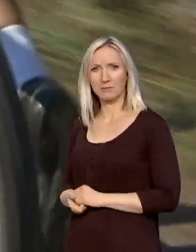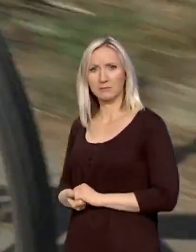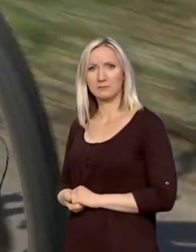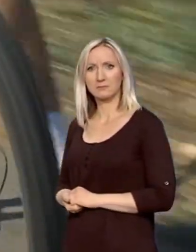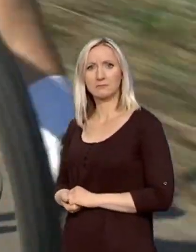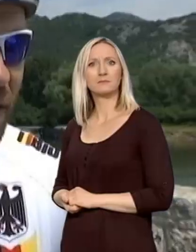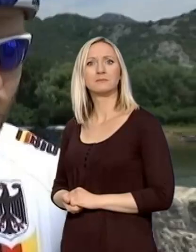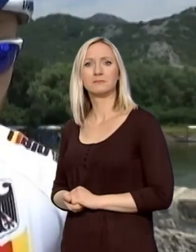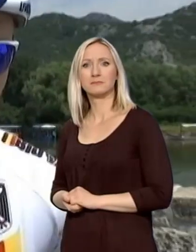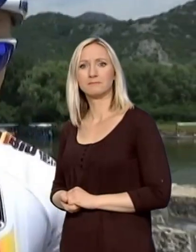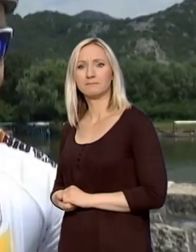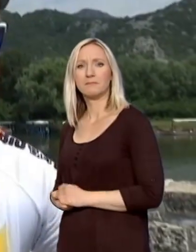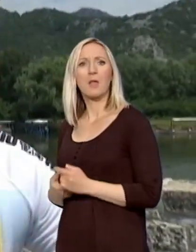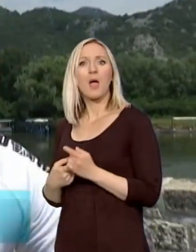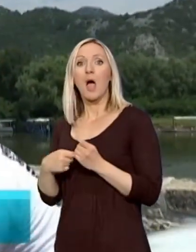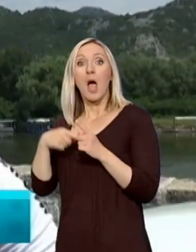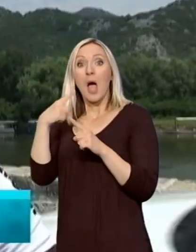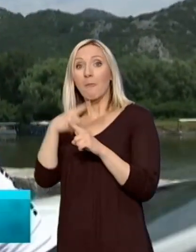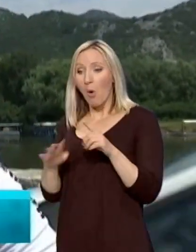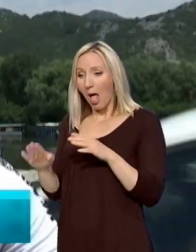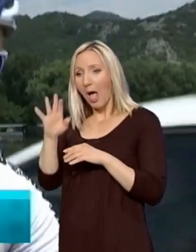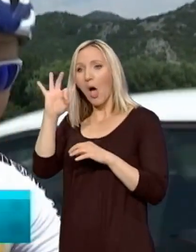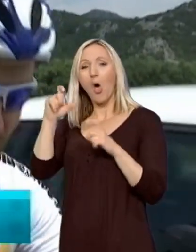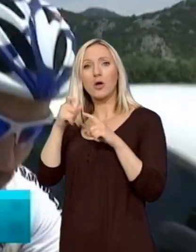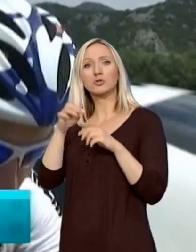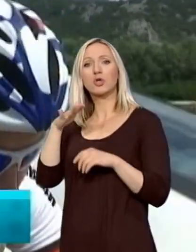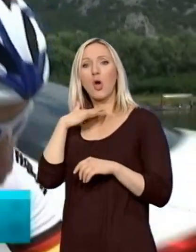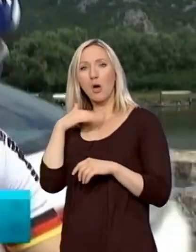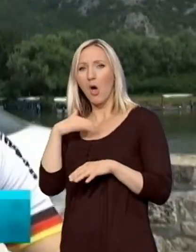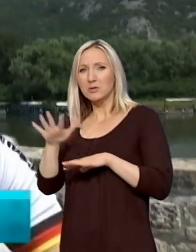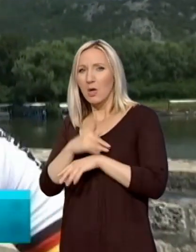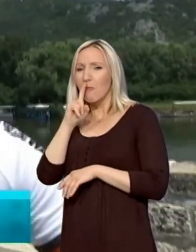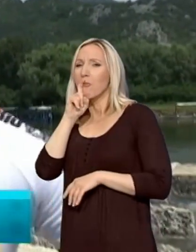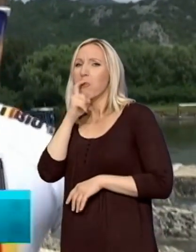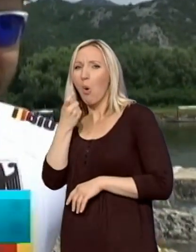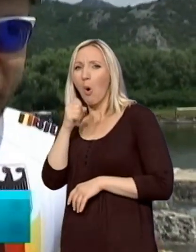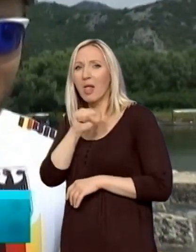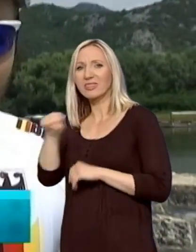Na pola uspona ka ostrugu sam ostio bol u desnom kolenu.